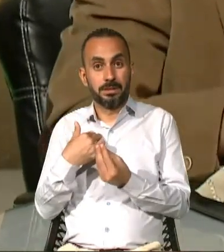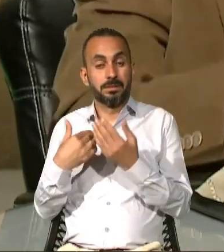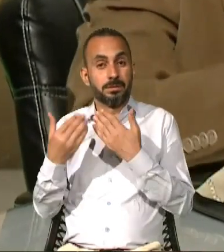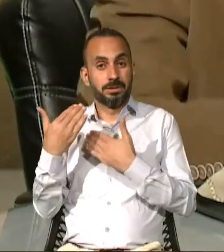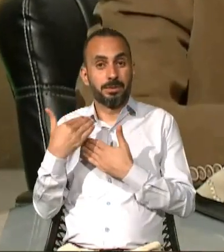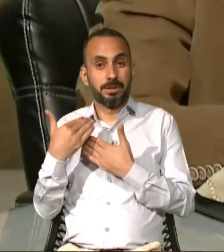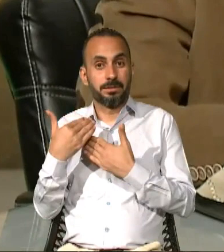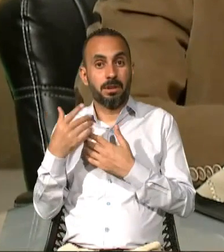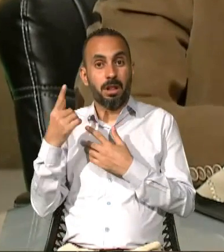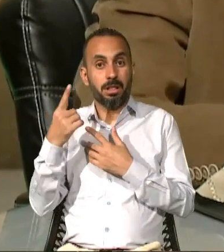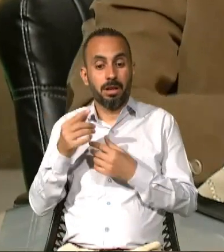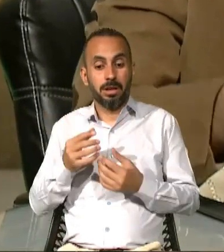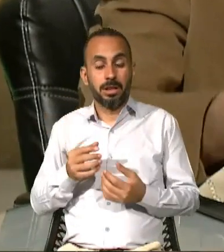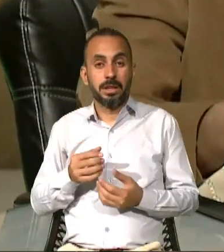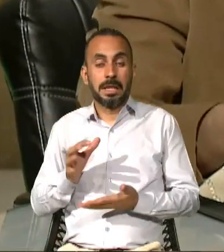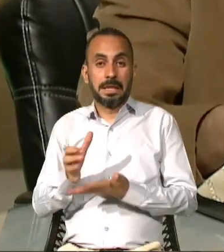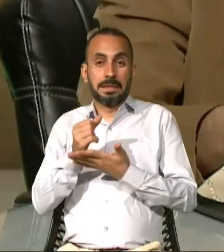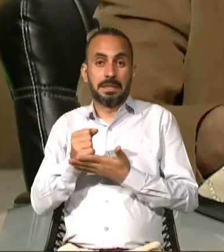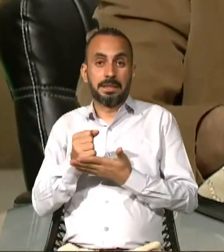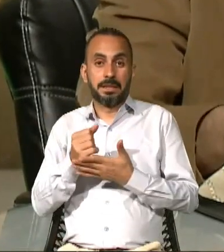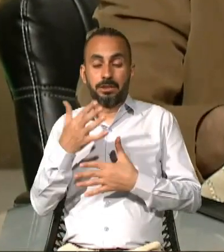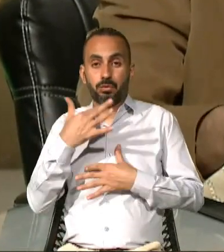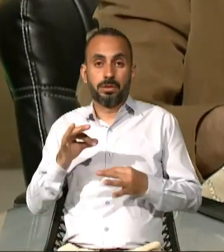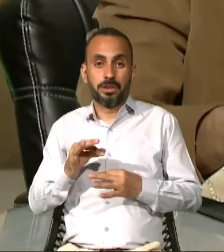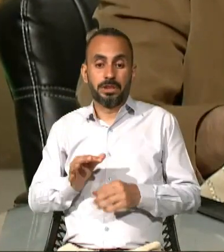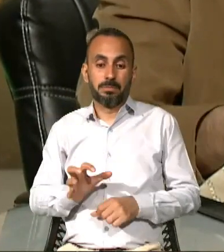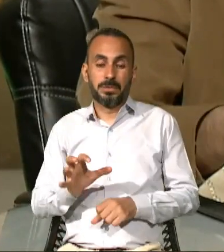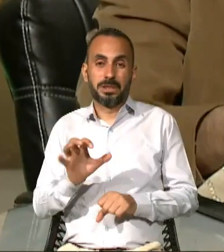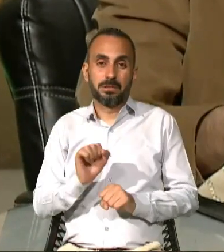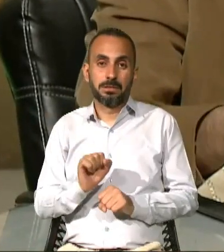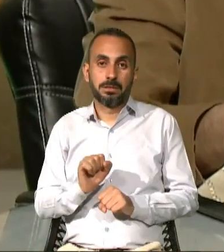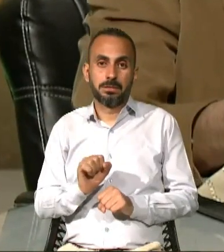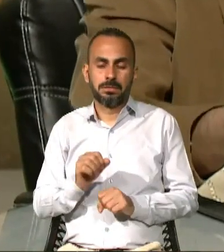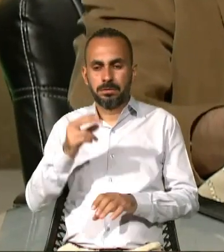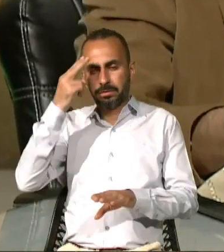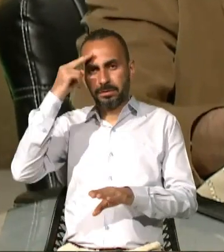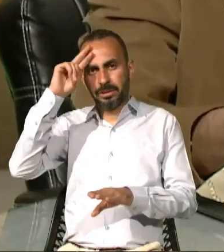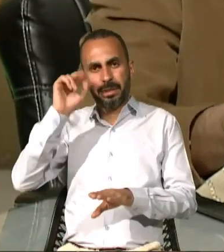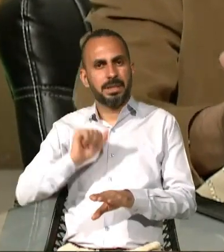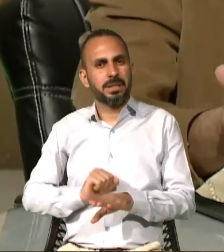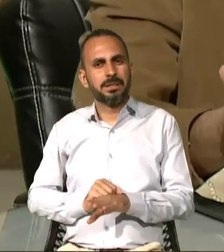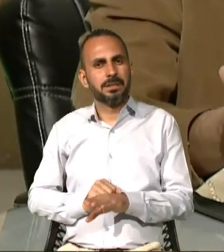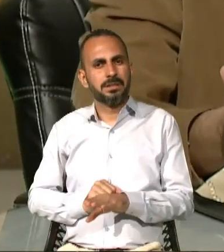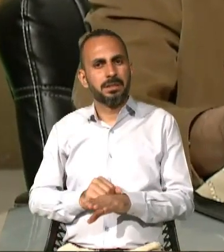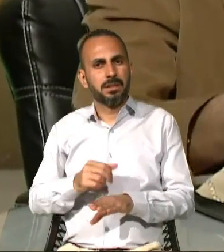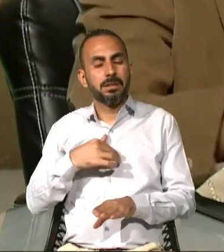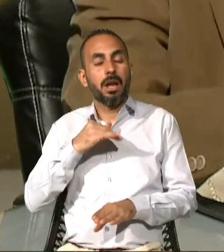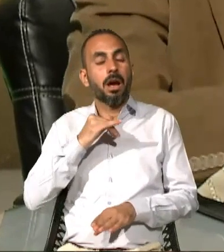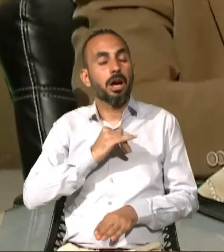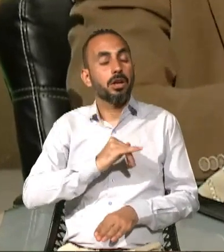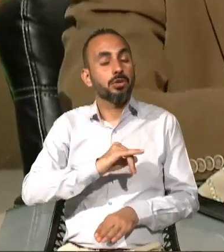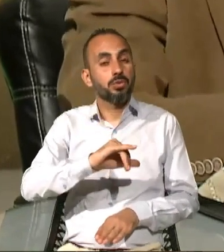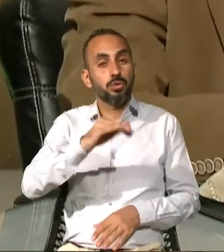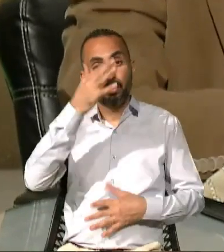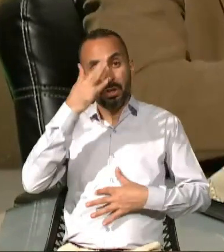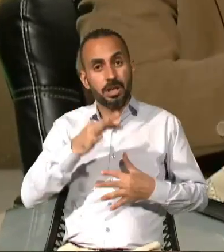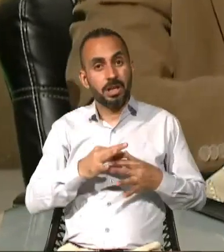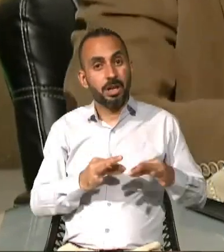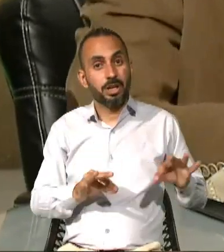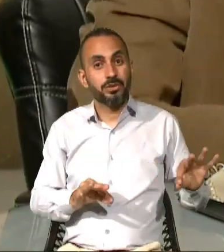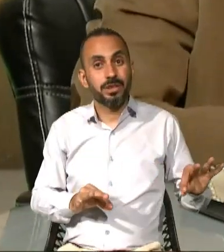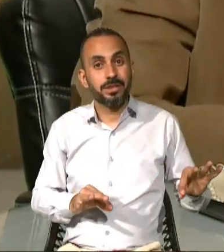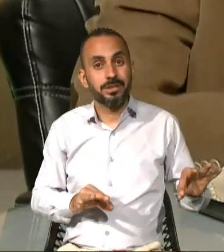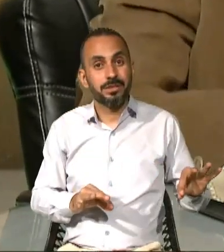بس هل ده يعني اني انا عايش للابد؟ ربنا يديك طول العمر. لا في الحقيقه